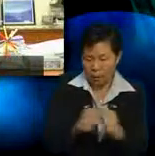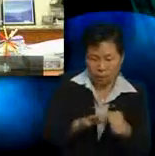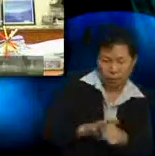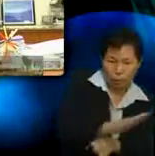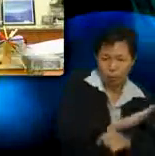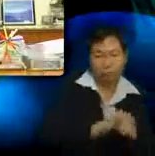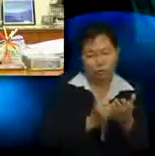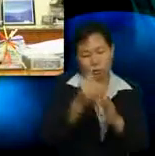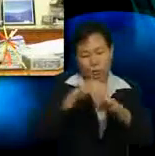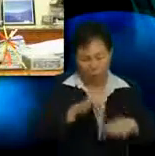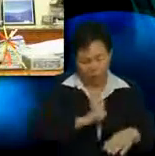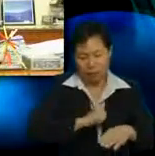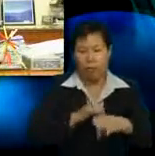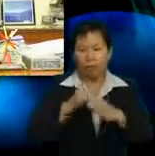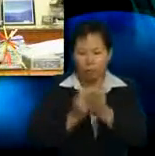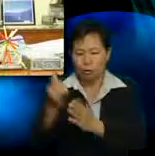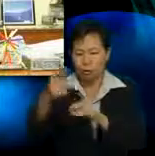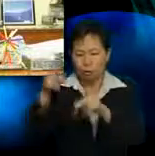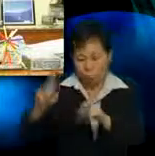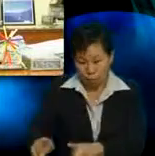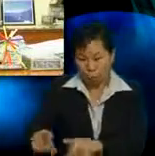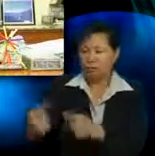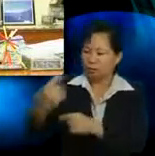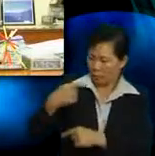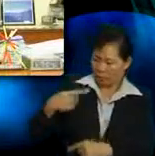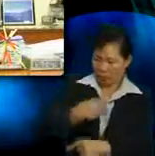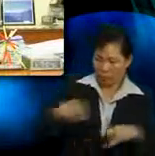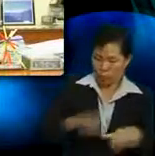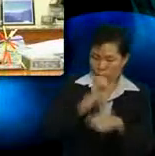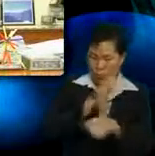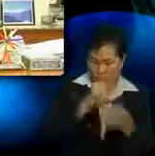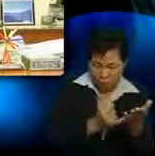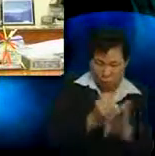perasaan jujur pada diri, jujur pada insan yang menyuruh kita berbuat kerja dan juga jujur dengan